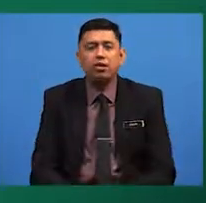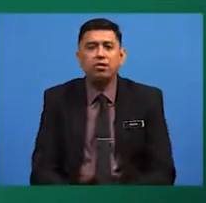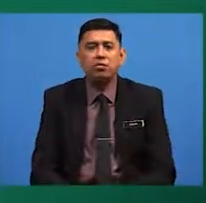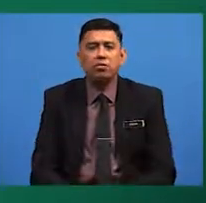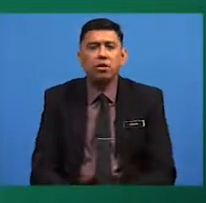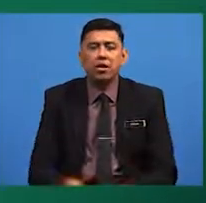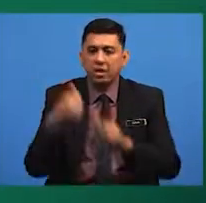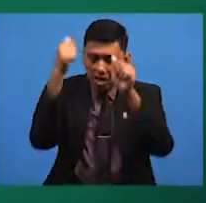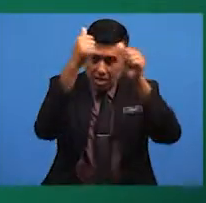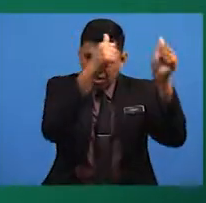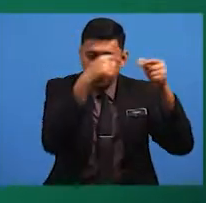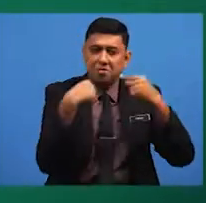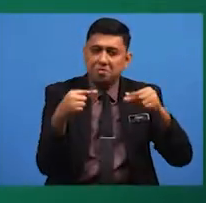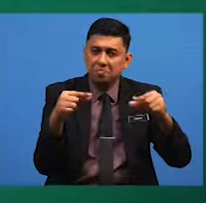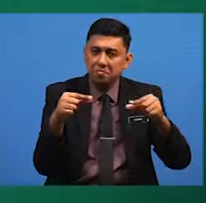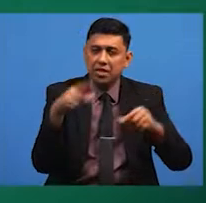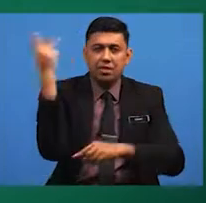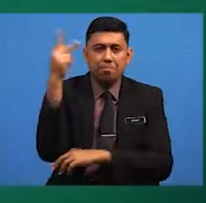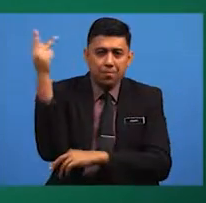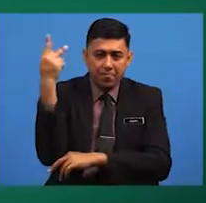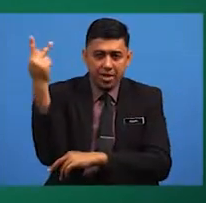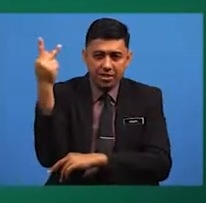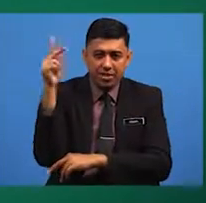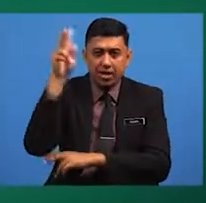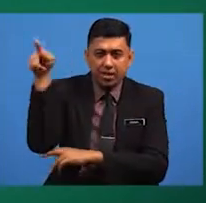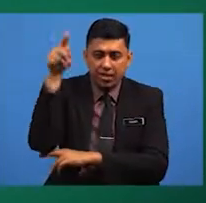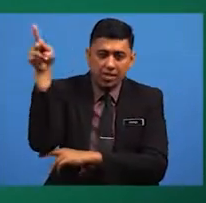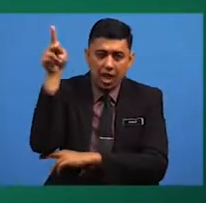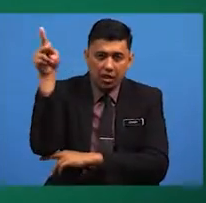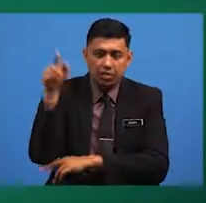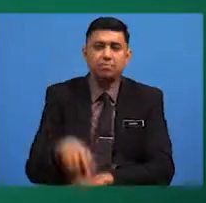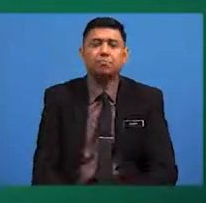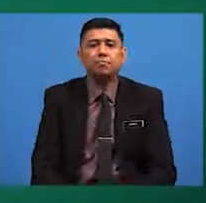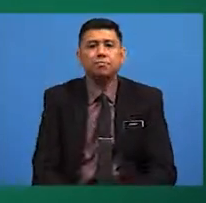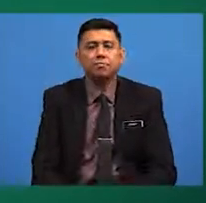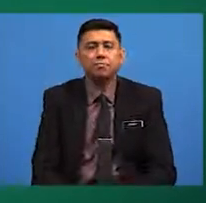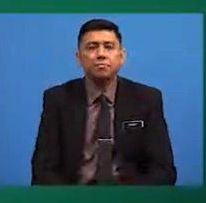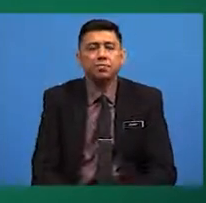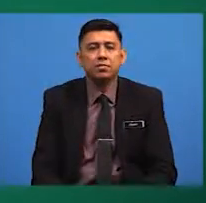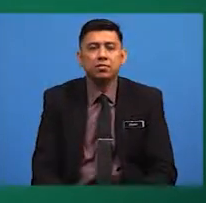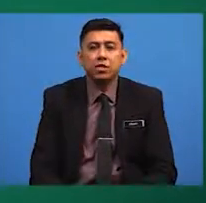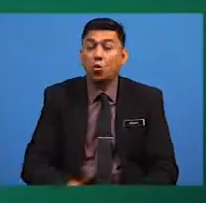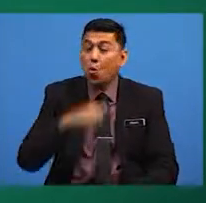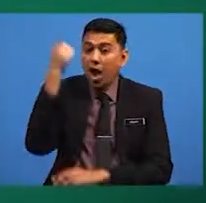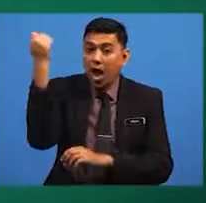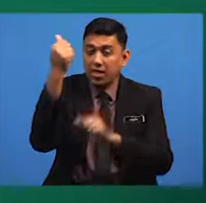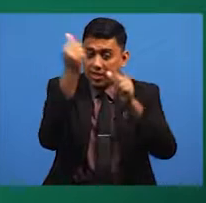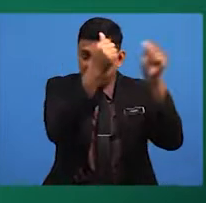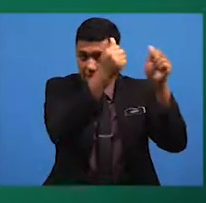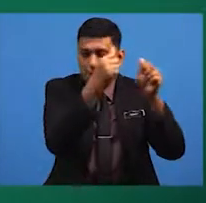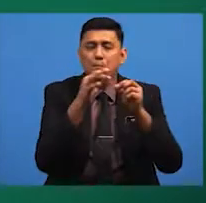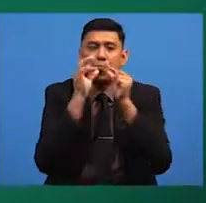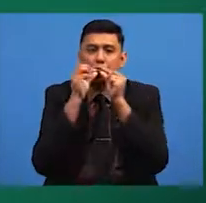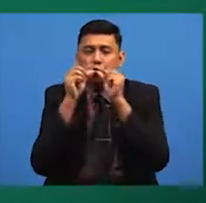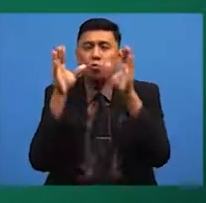angin menggerakkan kipas kincir angin angin yang bertiup akan